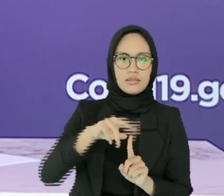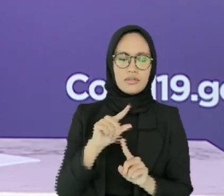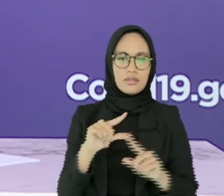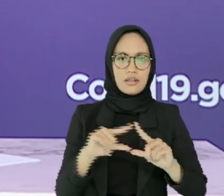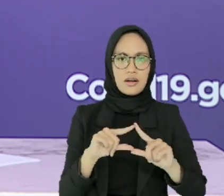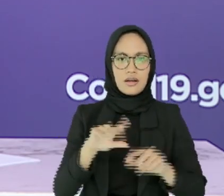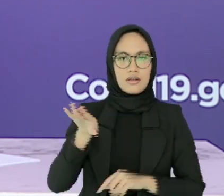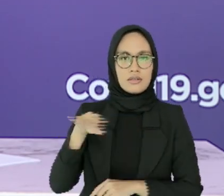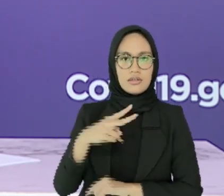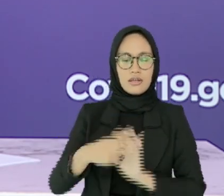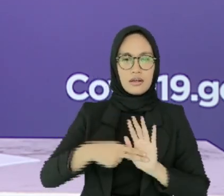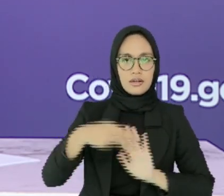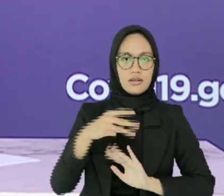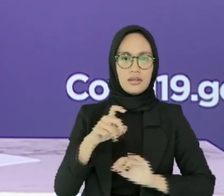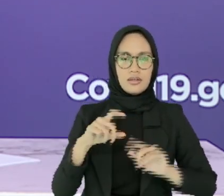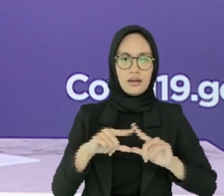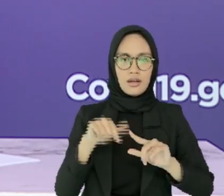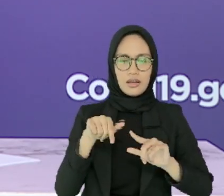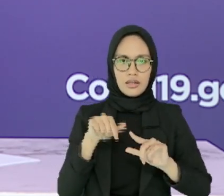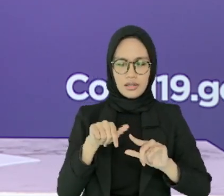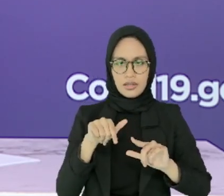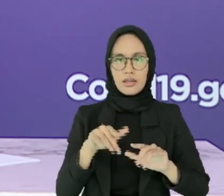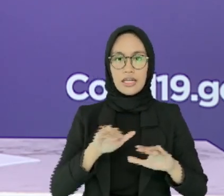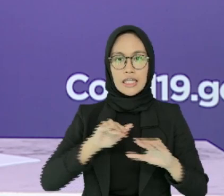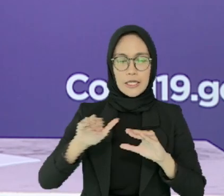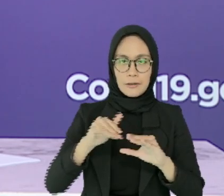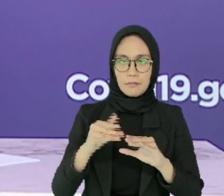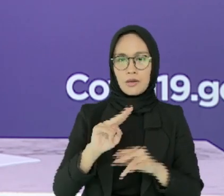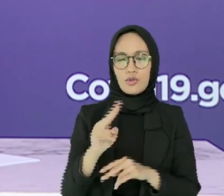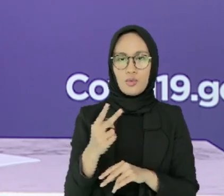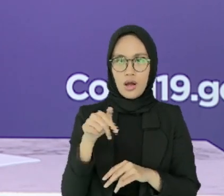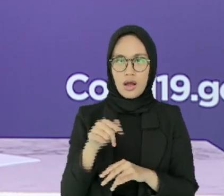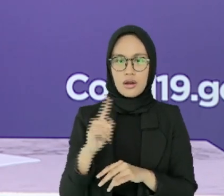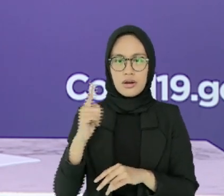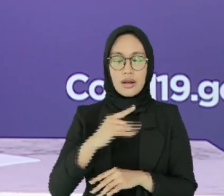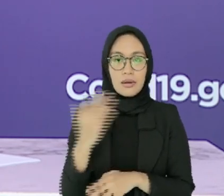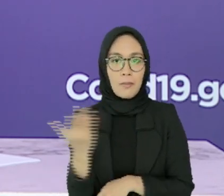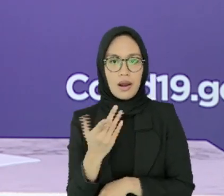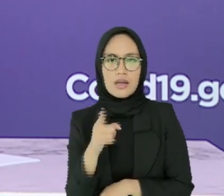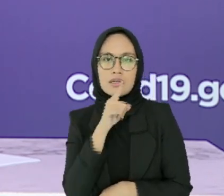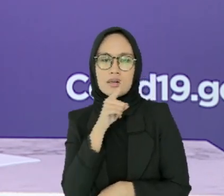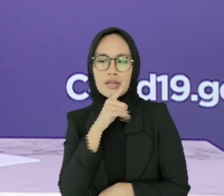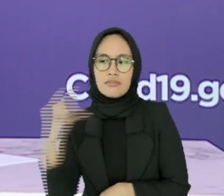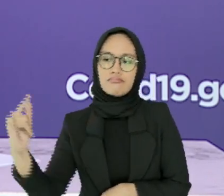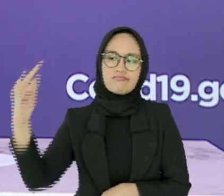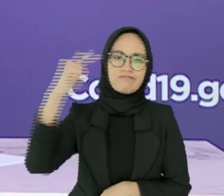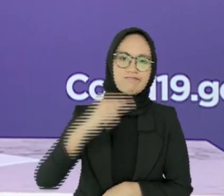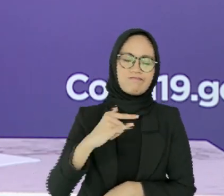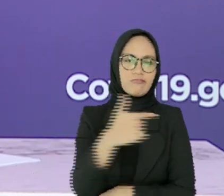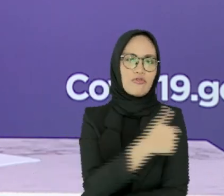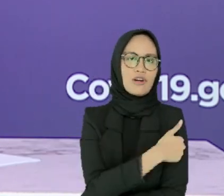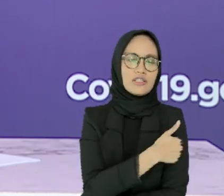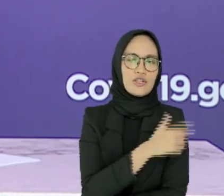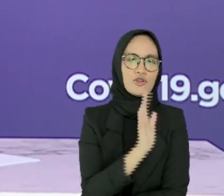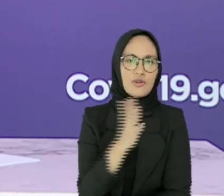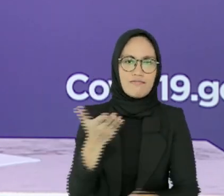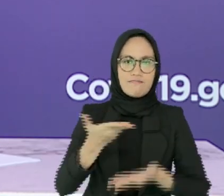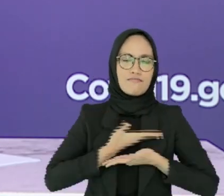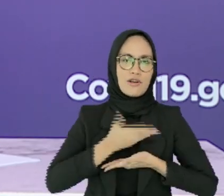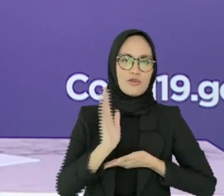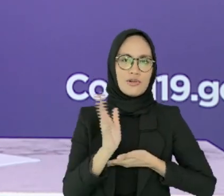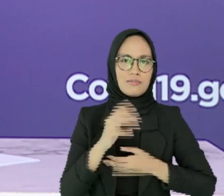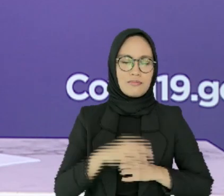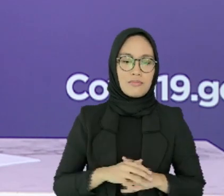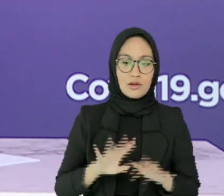merupakan kiriman kedua vaksin coffee 19 dari pemerintah Inggris dengan kedatangan vaksin ini jumlah vaksin coffee